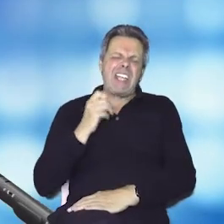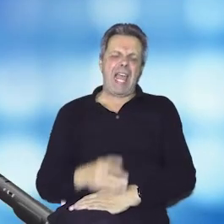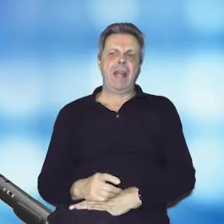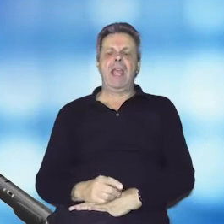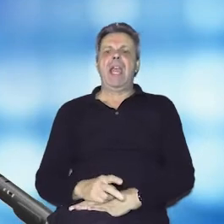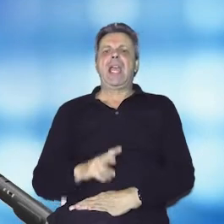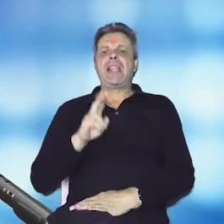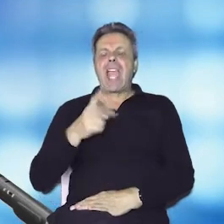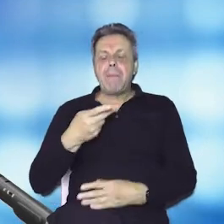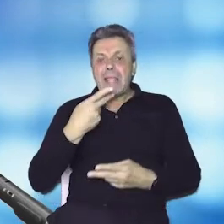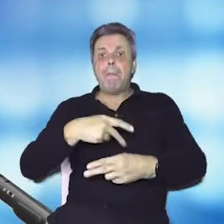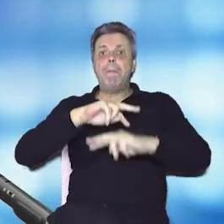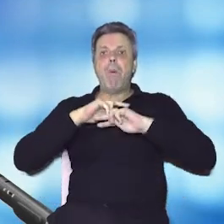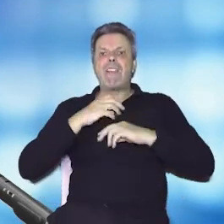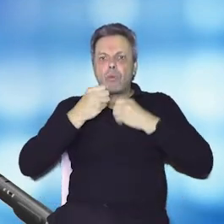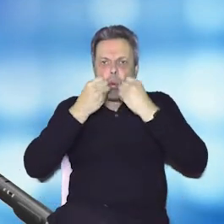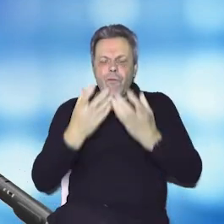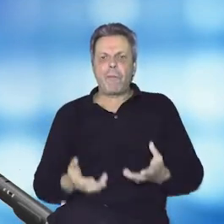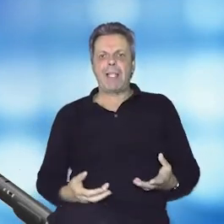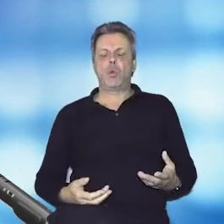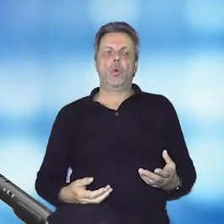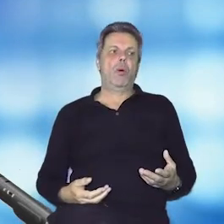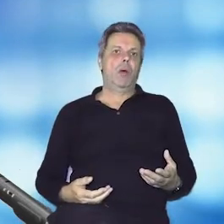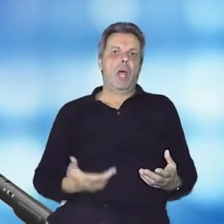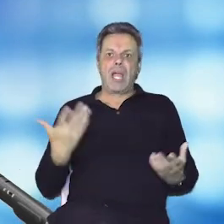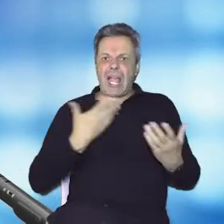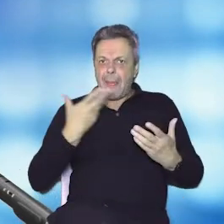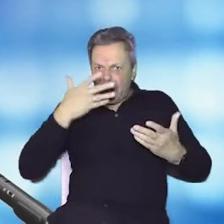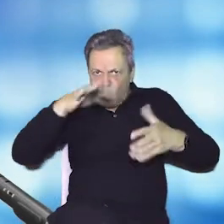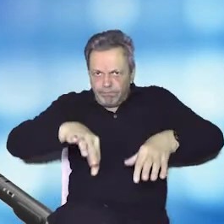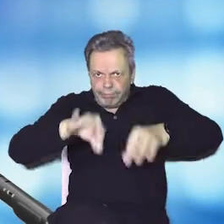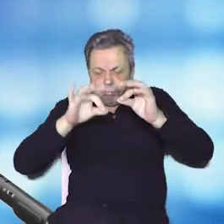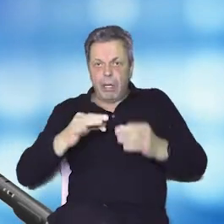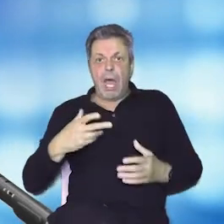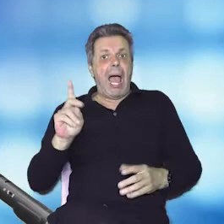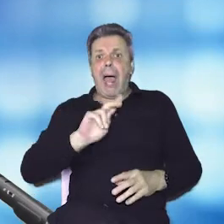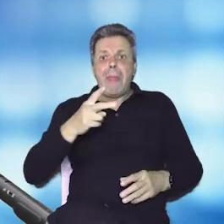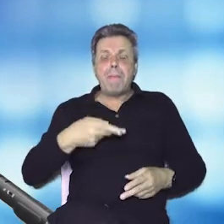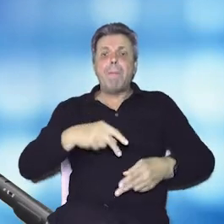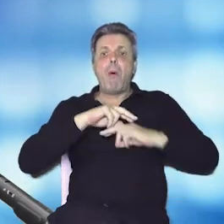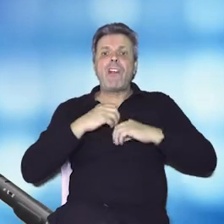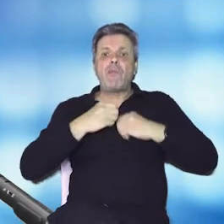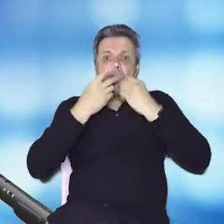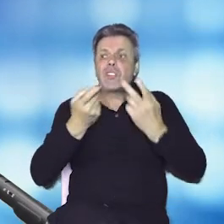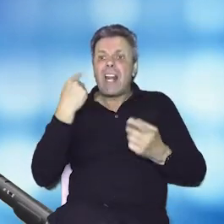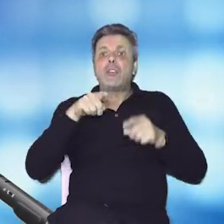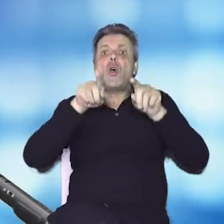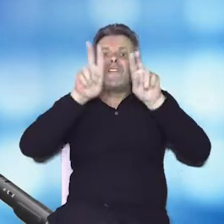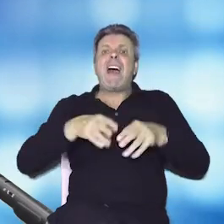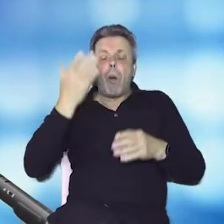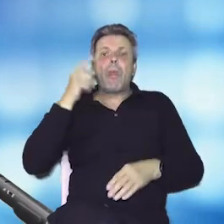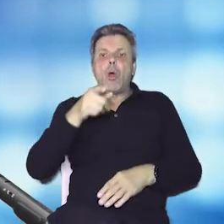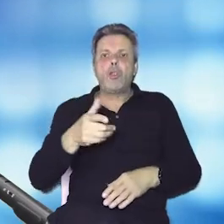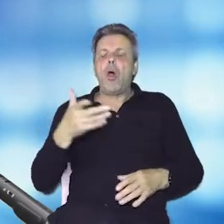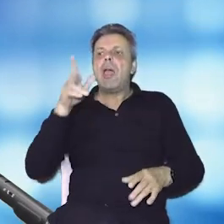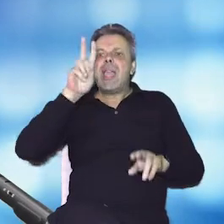dan i kad imaš povratnu informaciju, dakle, ako ja nešto dijagnosticiram, uh-huh. a nemam povratnu informaciju da li je to stvarno bilo to, onda